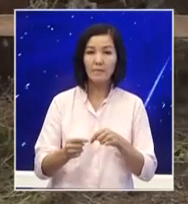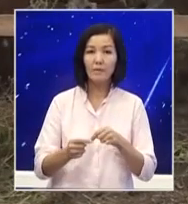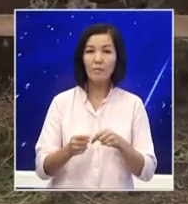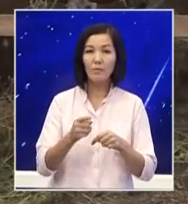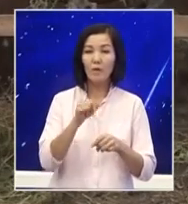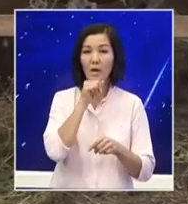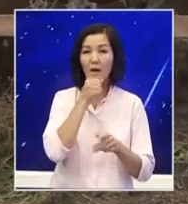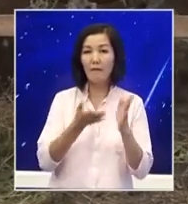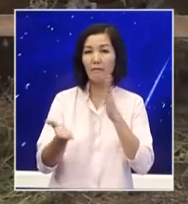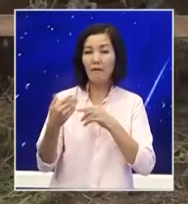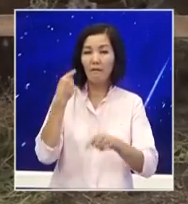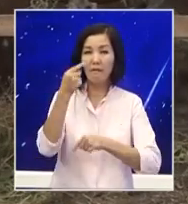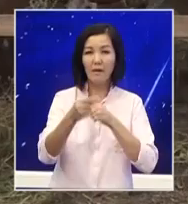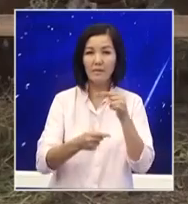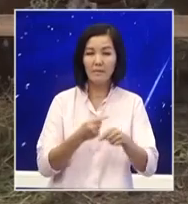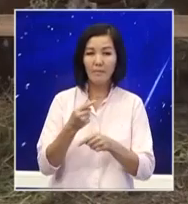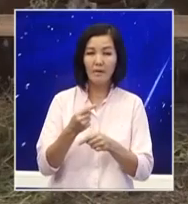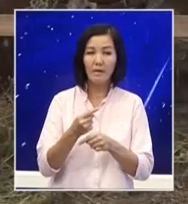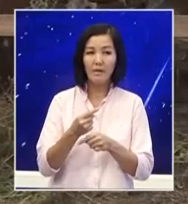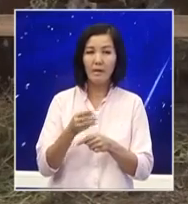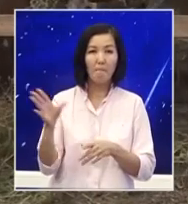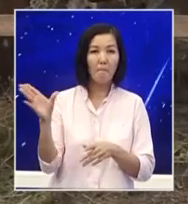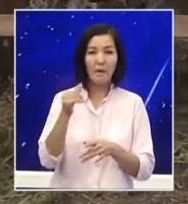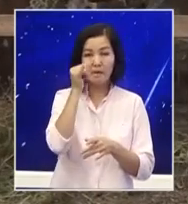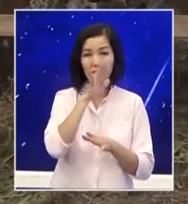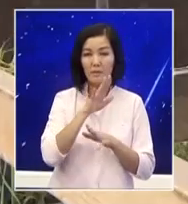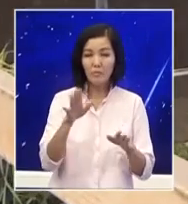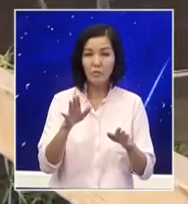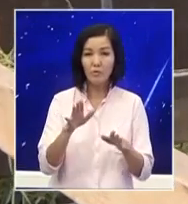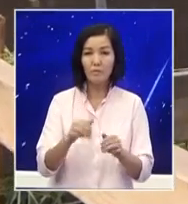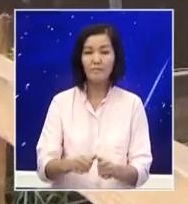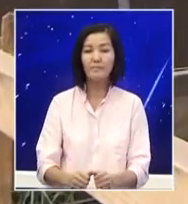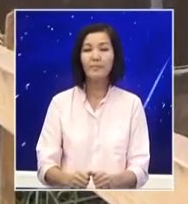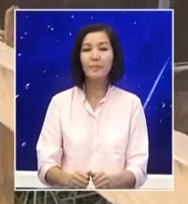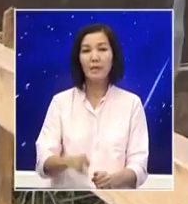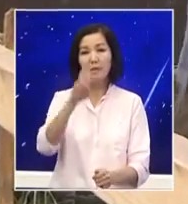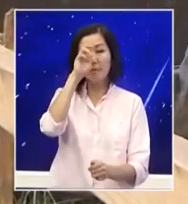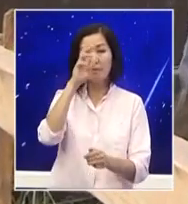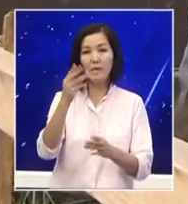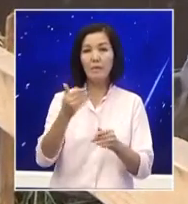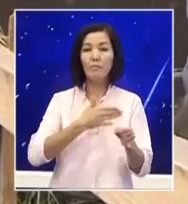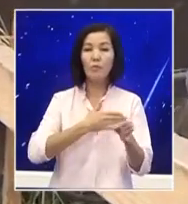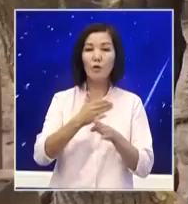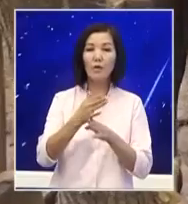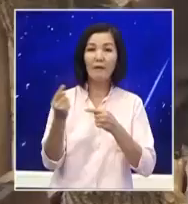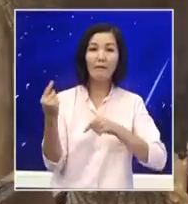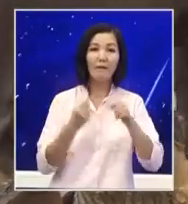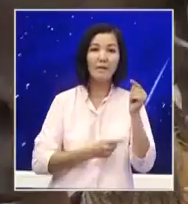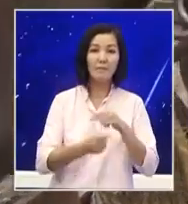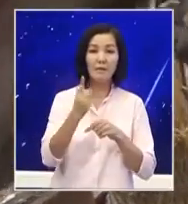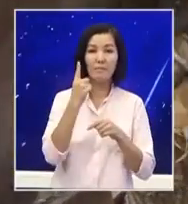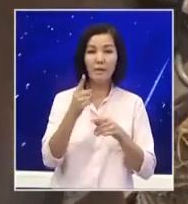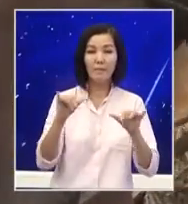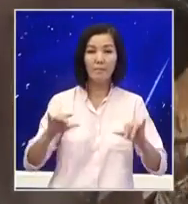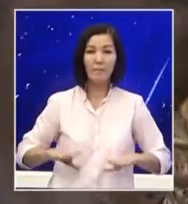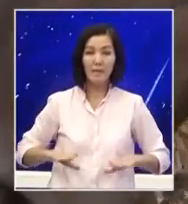кәсіп, жалпы кім көрінген істеп кете алатын кәсіп деп ойлаймын. Мемлекет берген қаражатқа жеке кәсіпкер бір бие байлап, жем шөбін